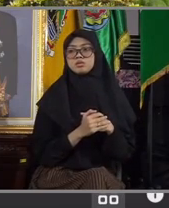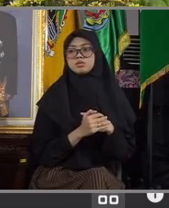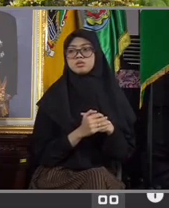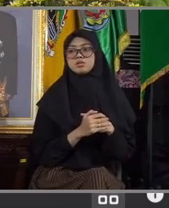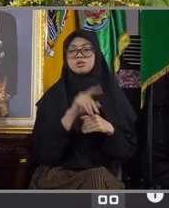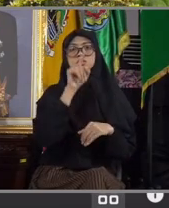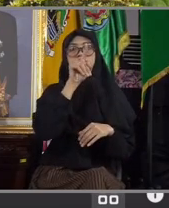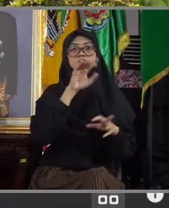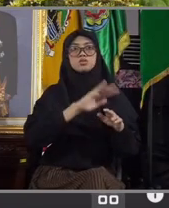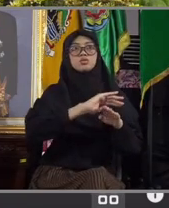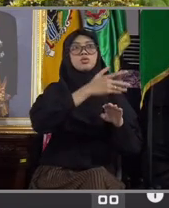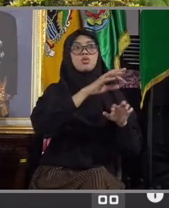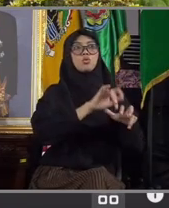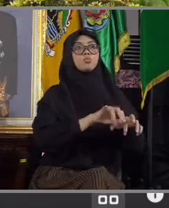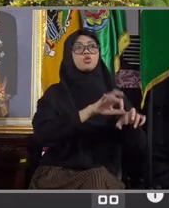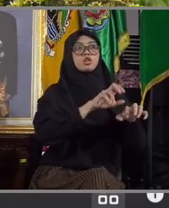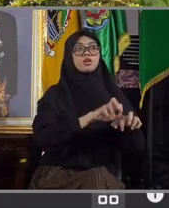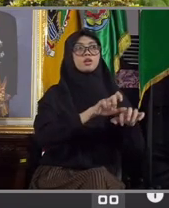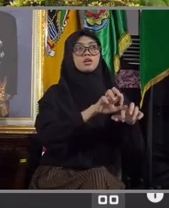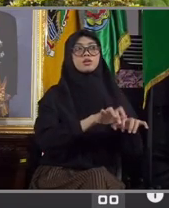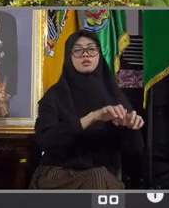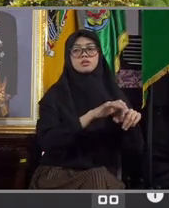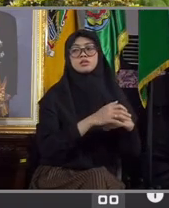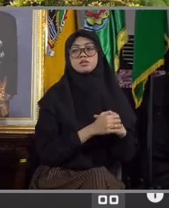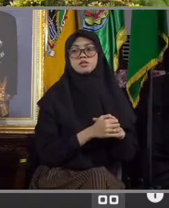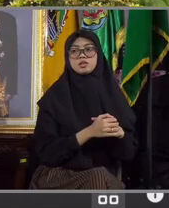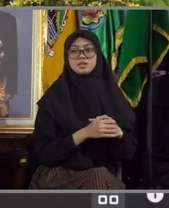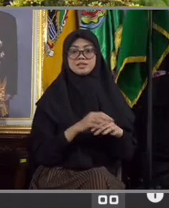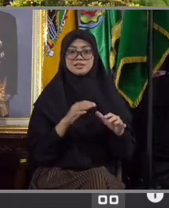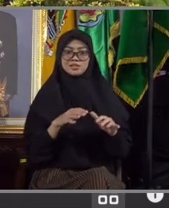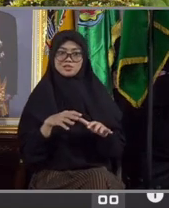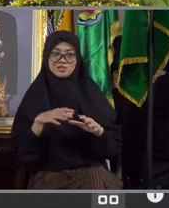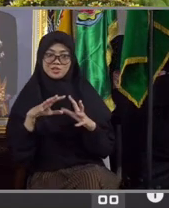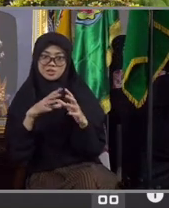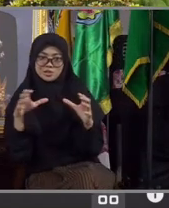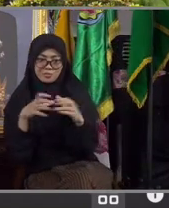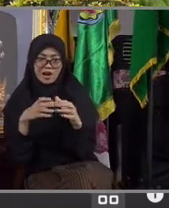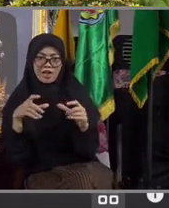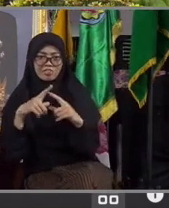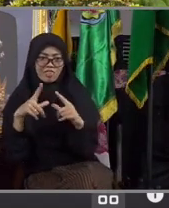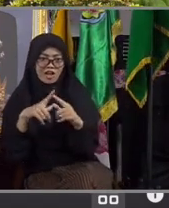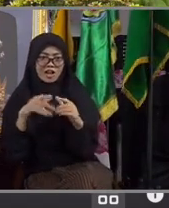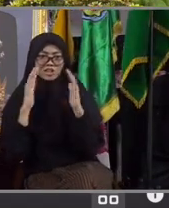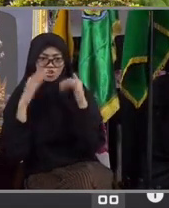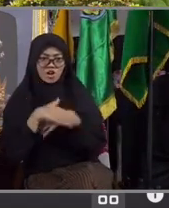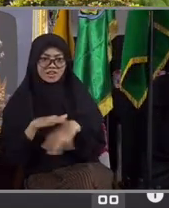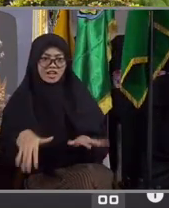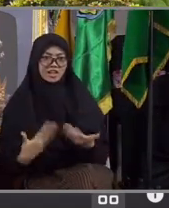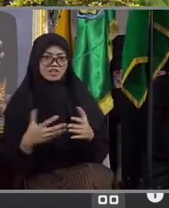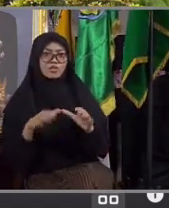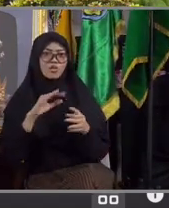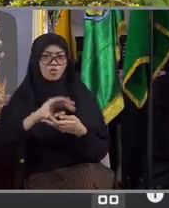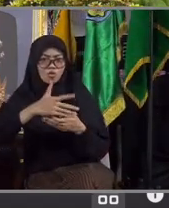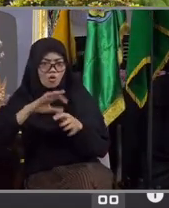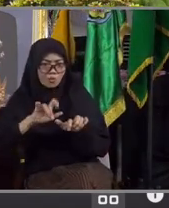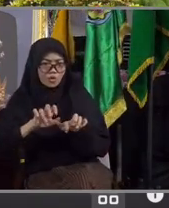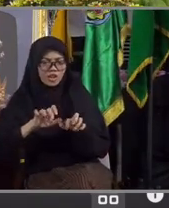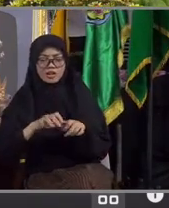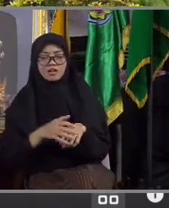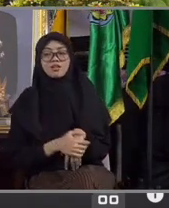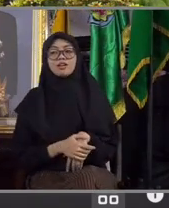seperangkat komputer untuk lancar. Seperangkat alat sholat atau komputer? Komputer enggak, Pak. Oh iya,